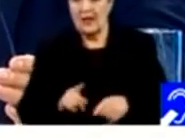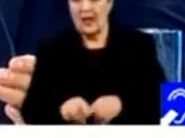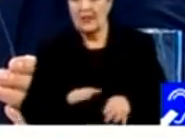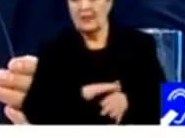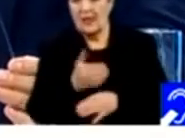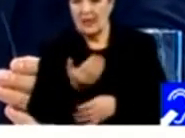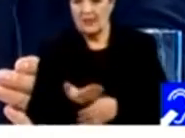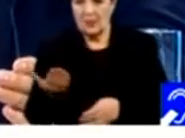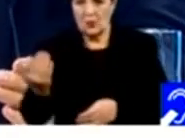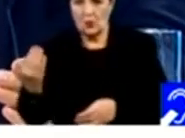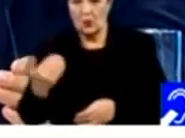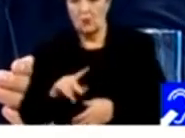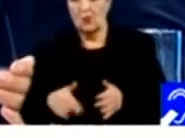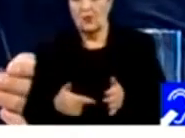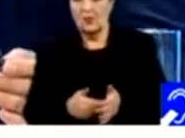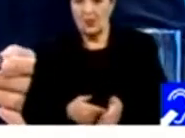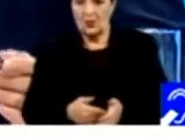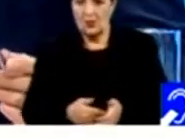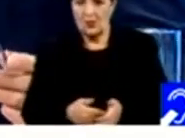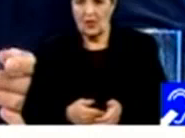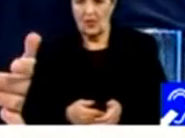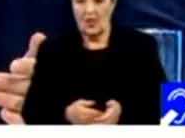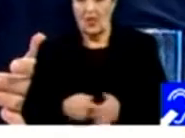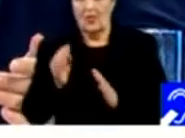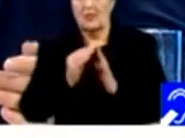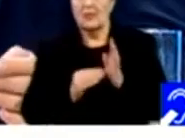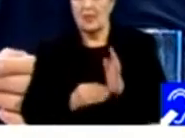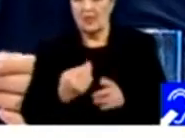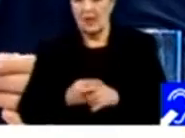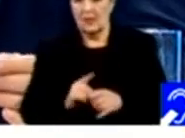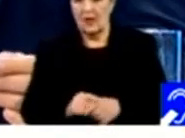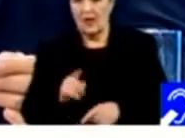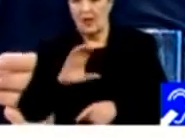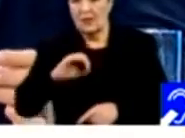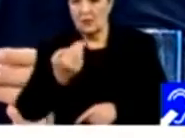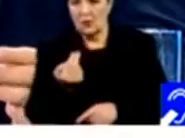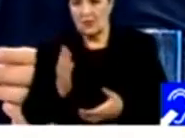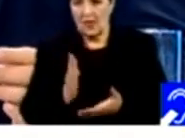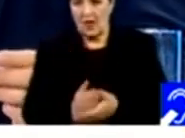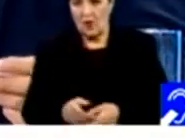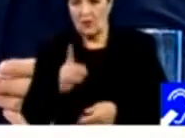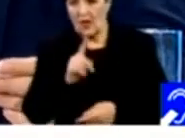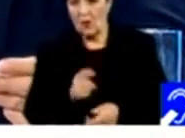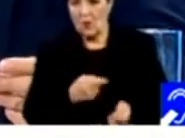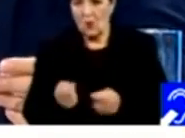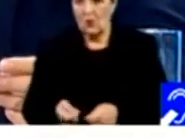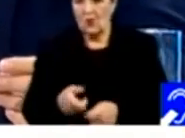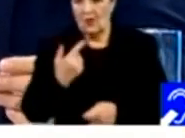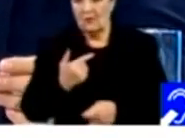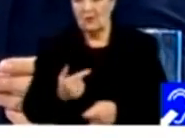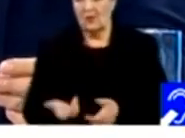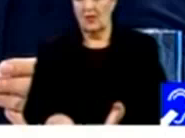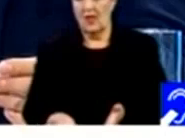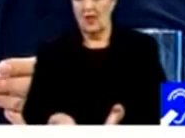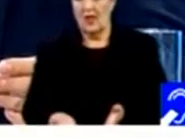până nu de mult în municipiul Chișinău. Amintiți-vă de scandalurile pe care creau socialiștii, de bătăile de acolo. Amintiți-vă ce circulă pe